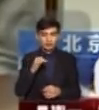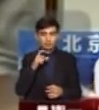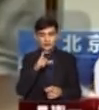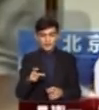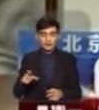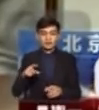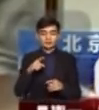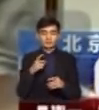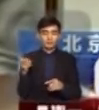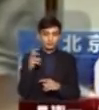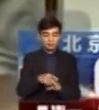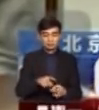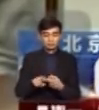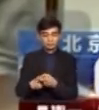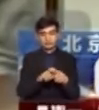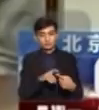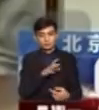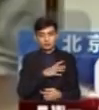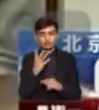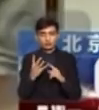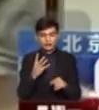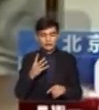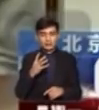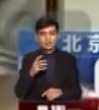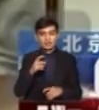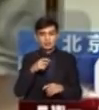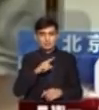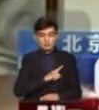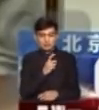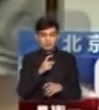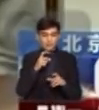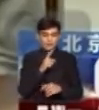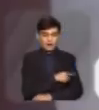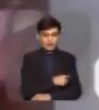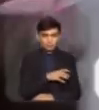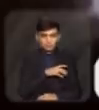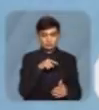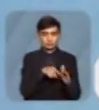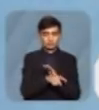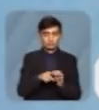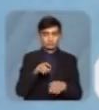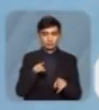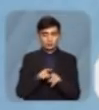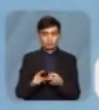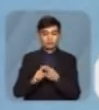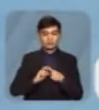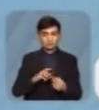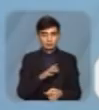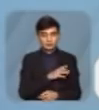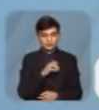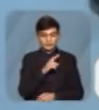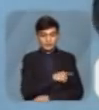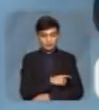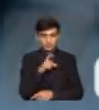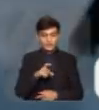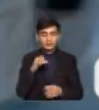человеку. Инфицированы были 14 профессиональных медиков, которые ухаживали за больными. Самая сложная ситуация в городе Ухань. Здесь